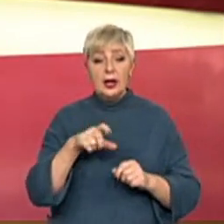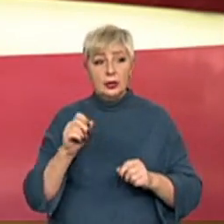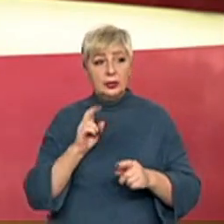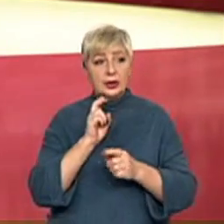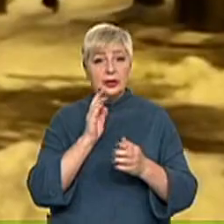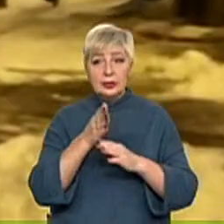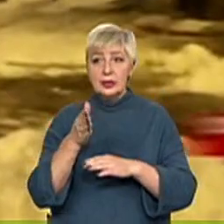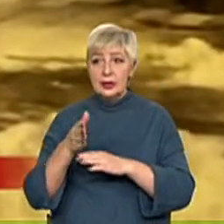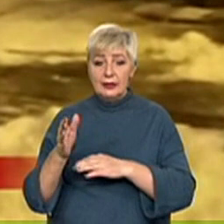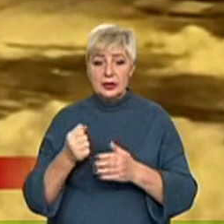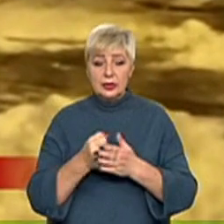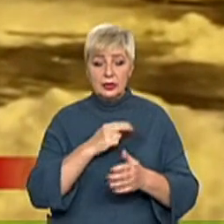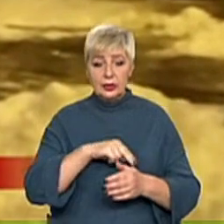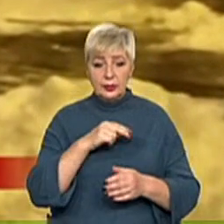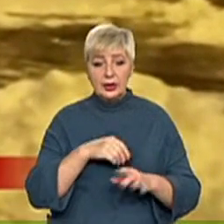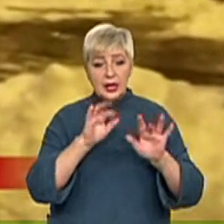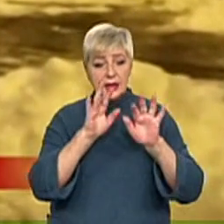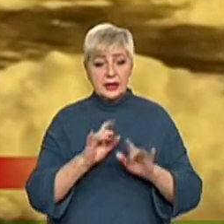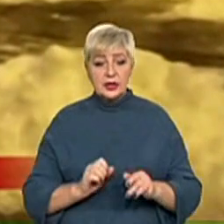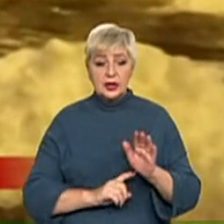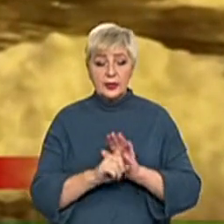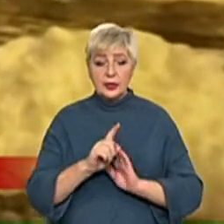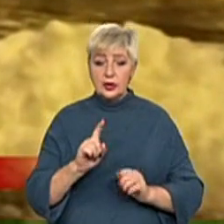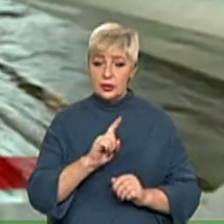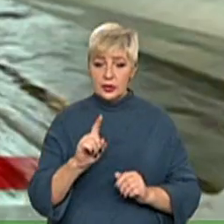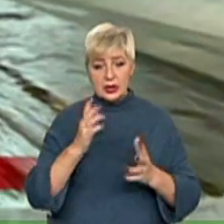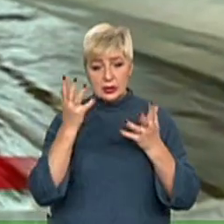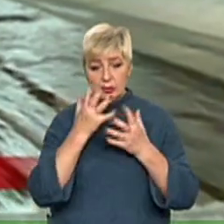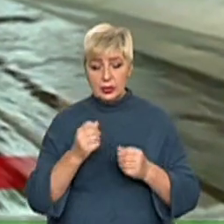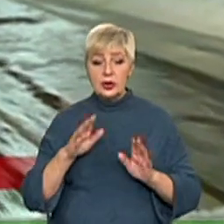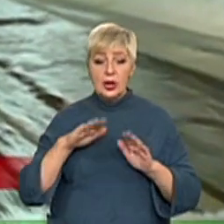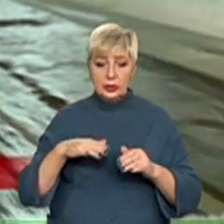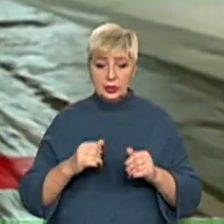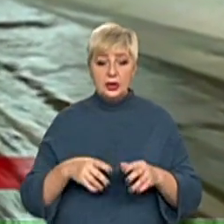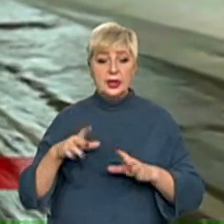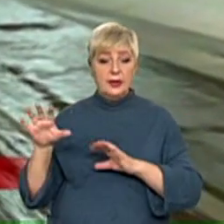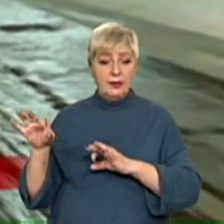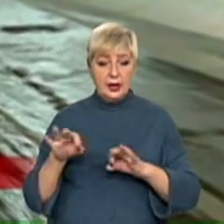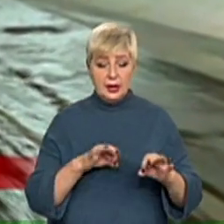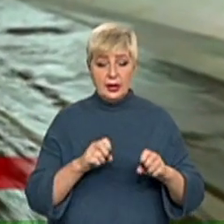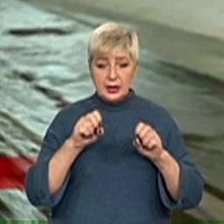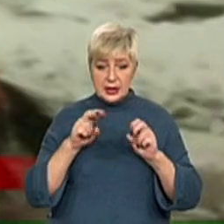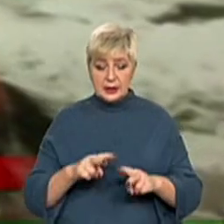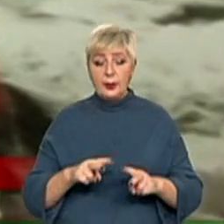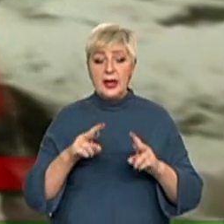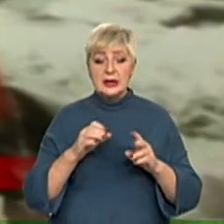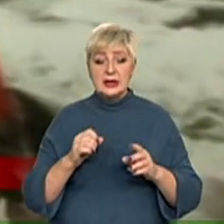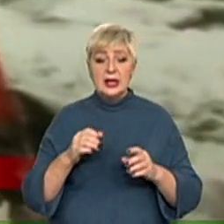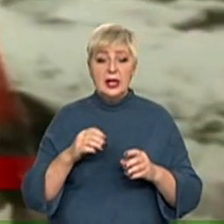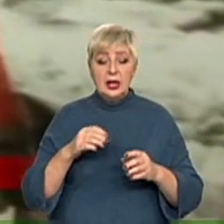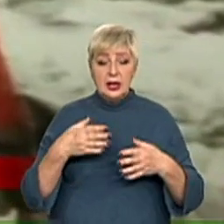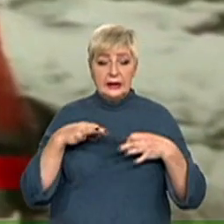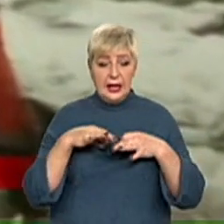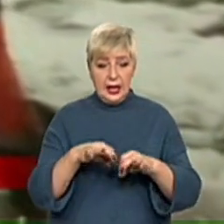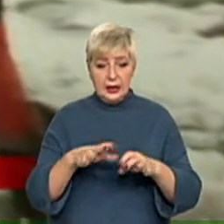журналісти. Сніжити почало у першій ночі. Тоді ж на дороги виїхала спецтехніка. Сіллю, відсівом та піском